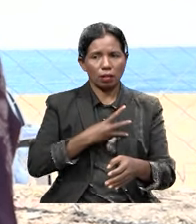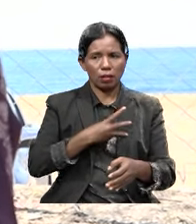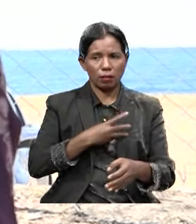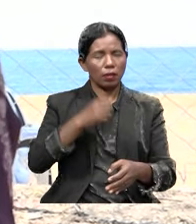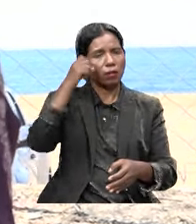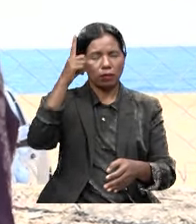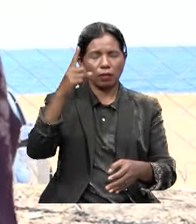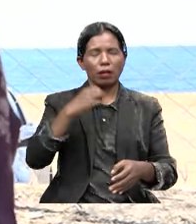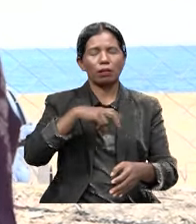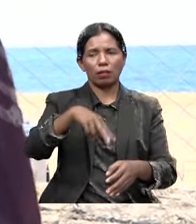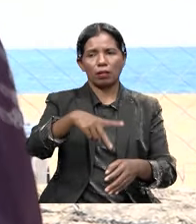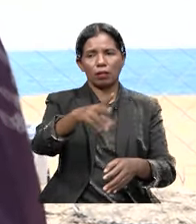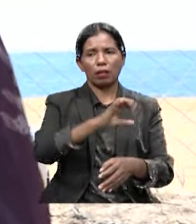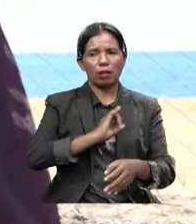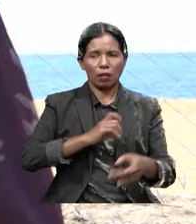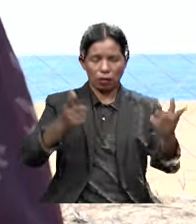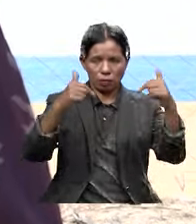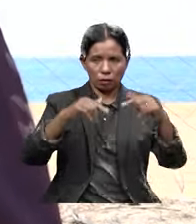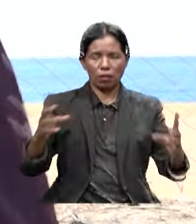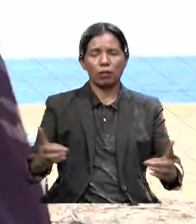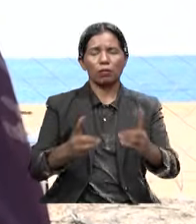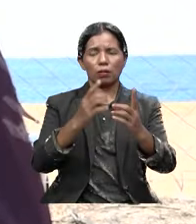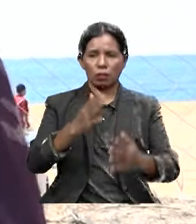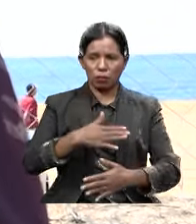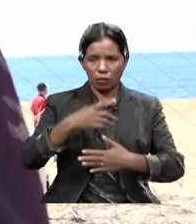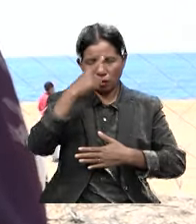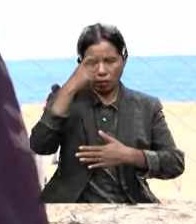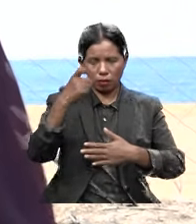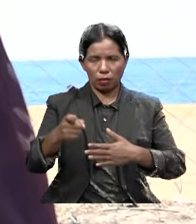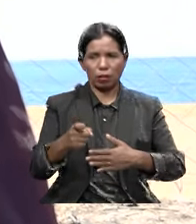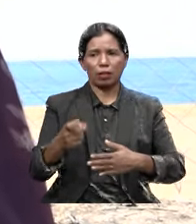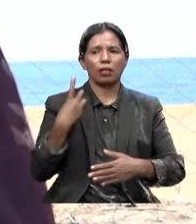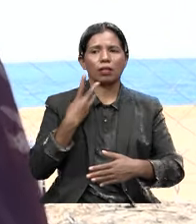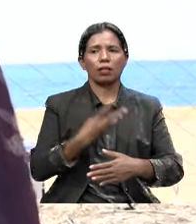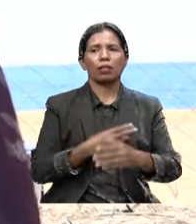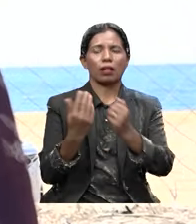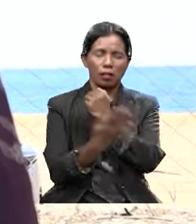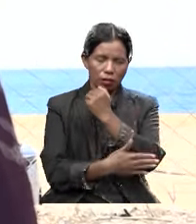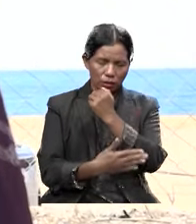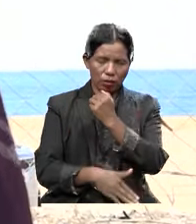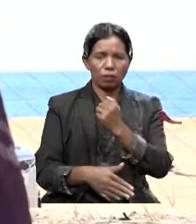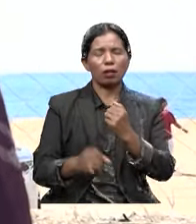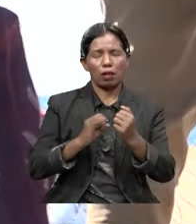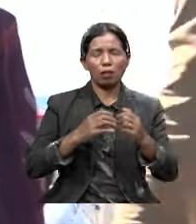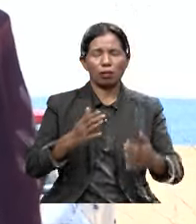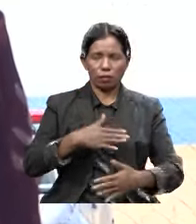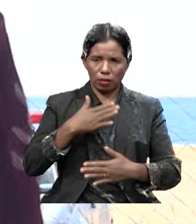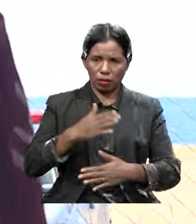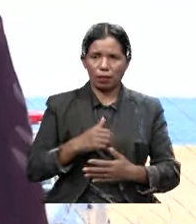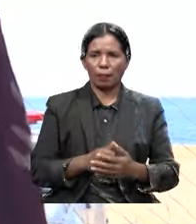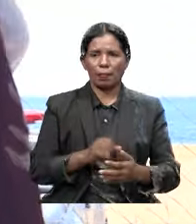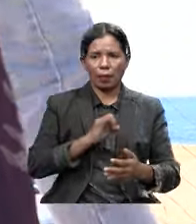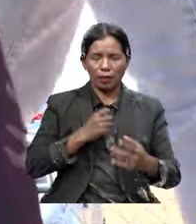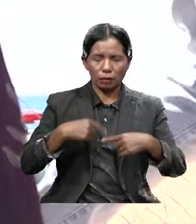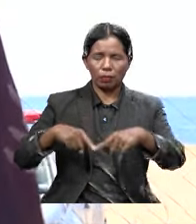de, tunggu ya mai tang, kau asur content tambah ini ne, foi mai mosi tene rai timor, ten content sih. Atu ba masih